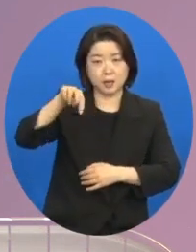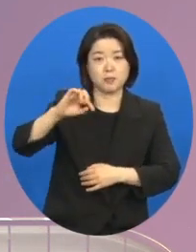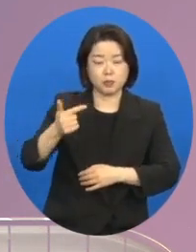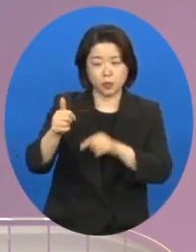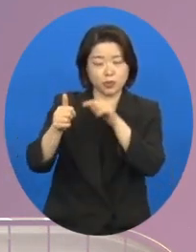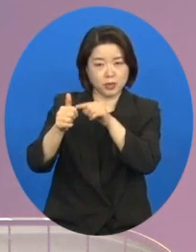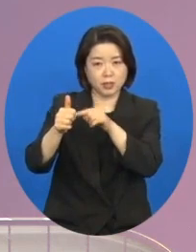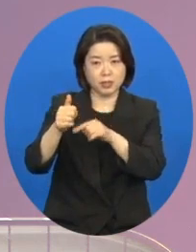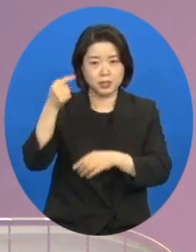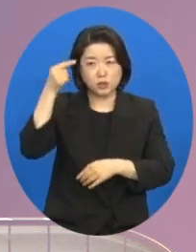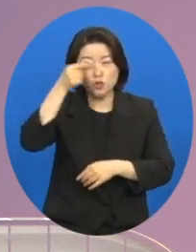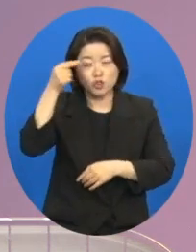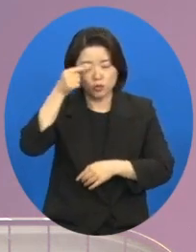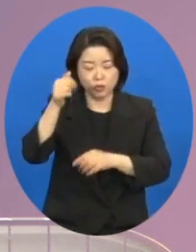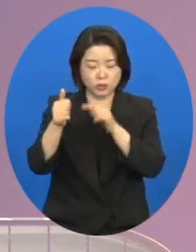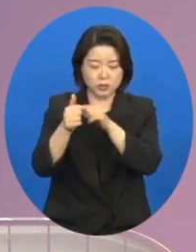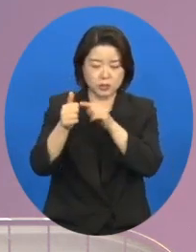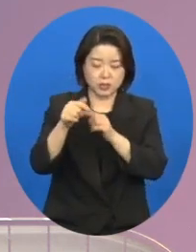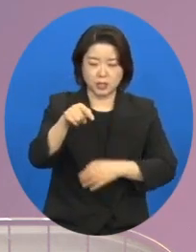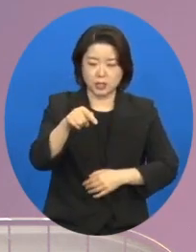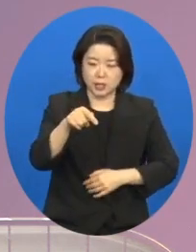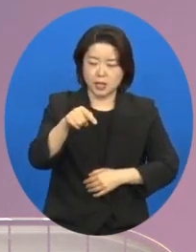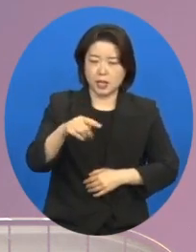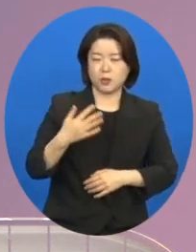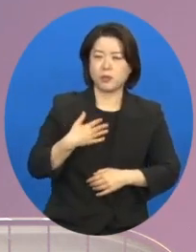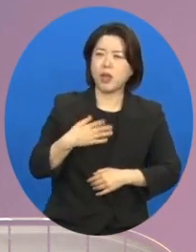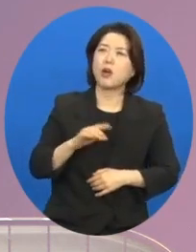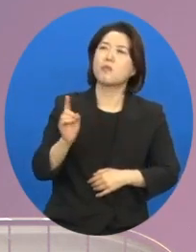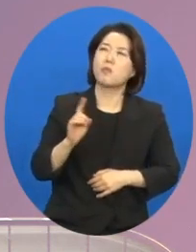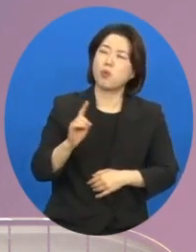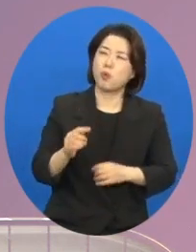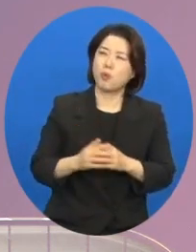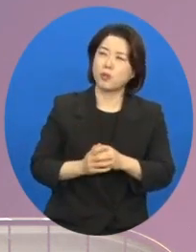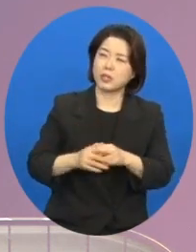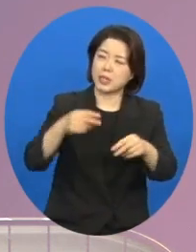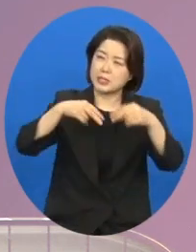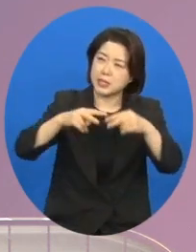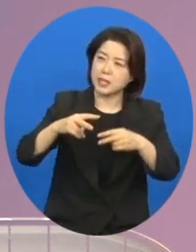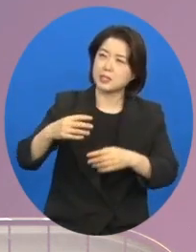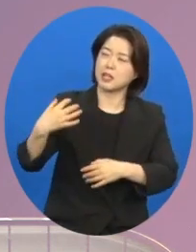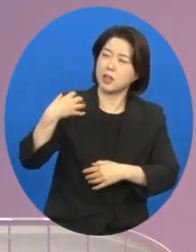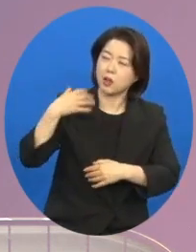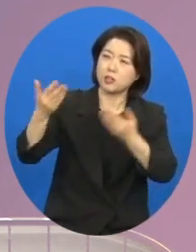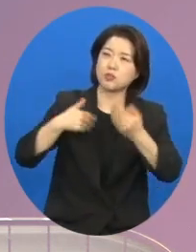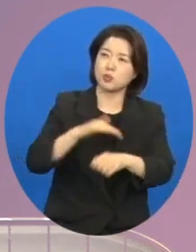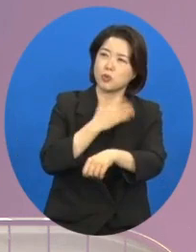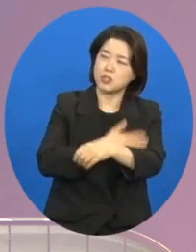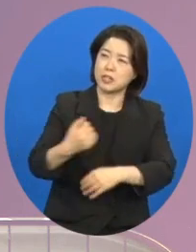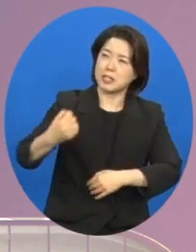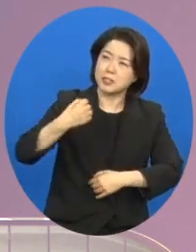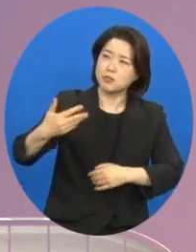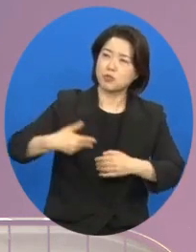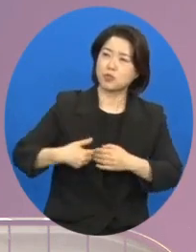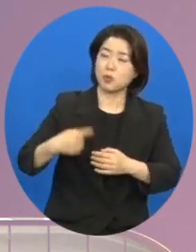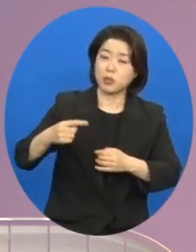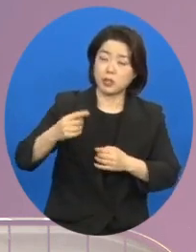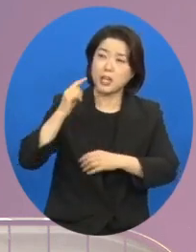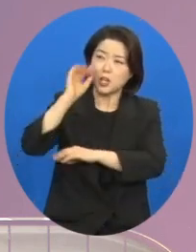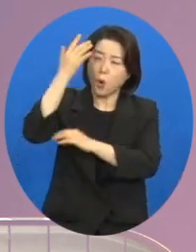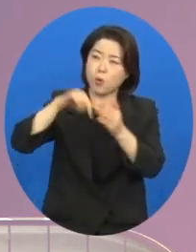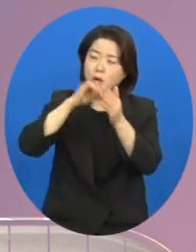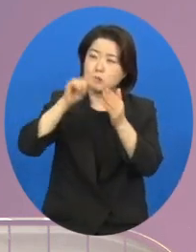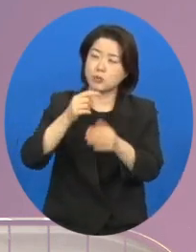힘도 주시고 사사라는 직분도 주시고 정말 이렇게 제가 하나님 영광 위에 살게 하십니까? 너무나 감사합니다 해야